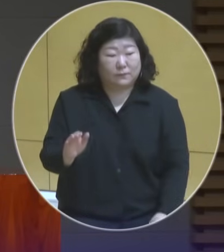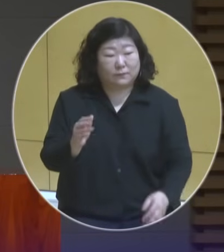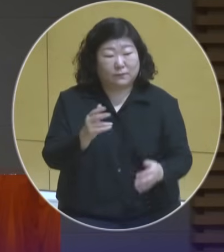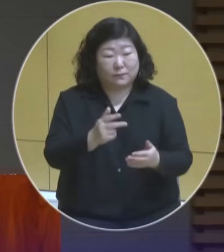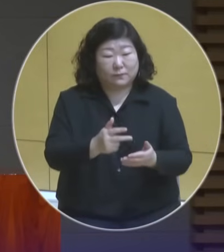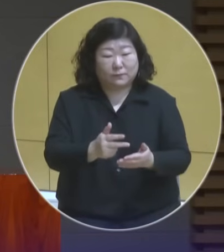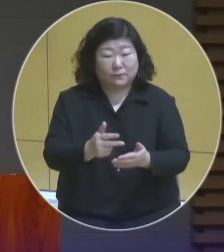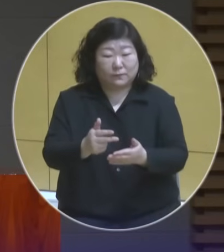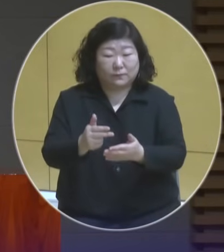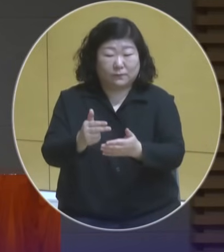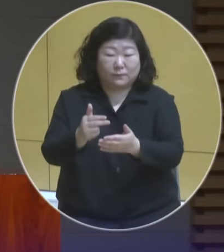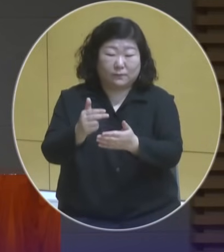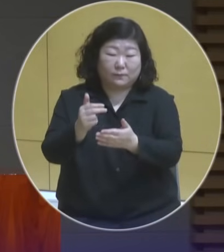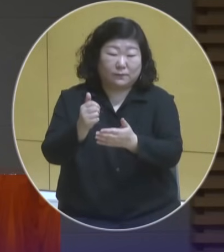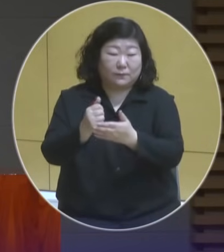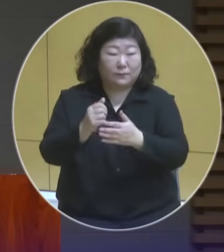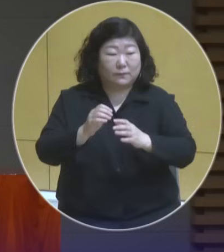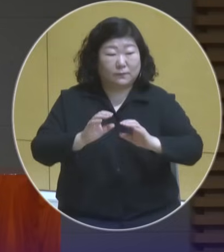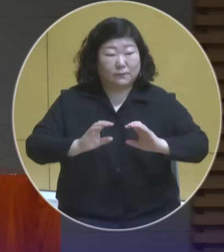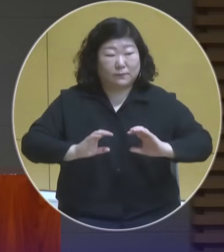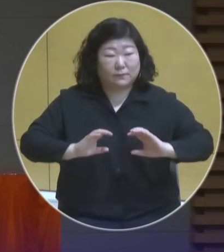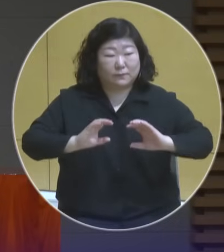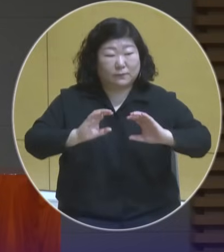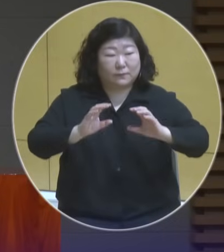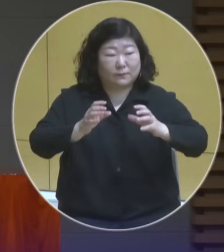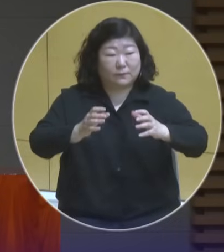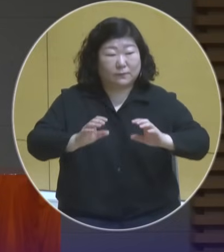거룩하사 주님